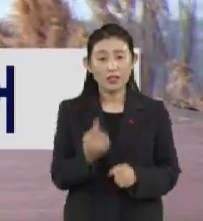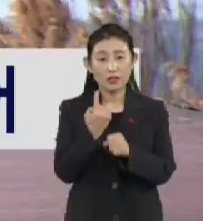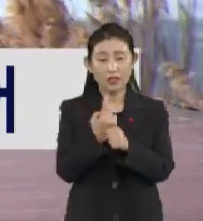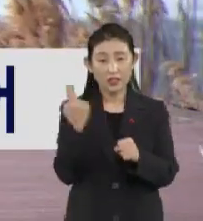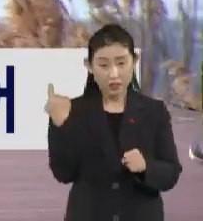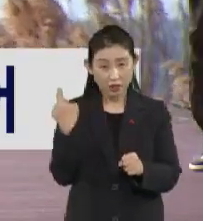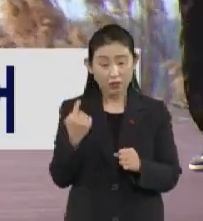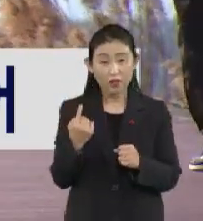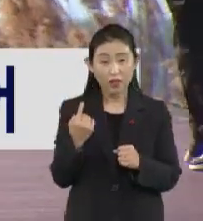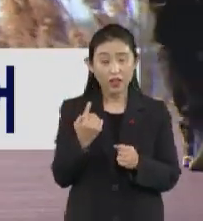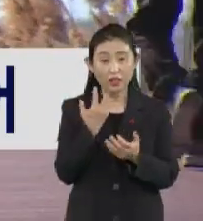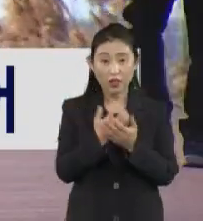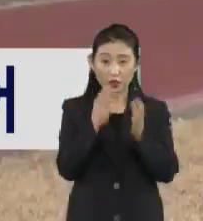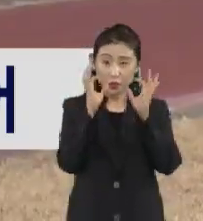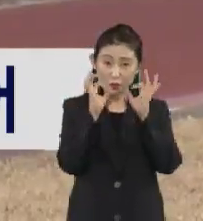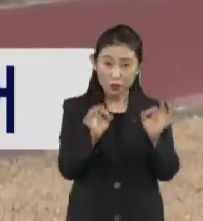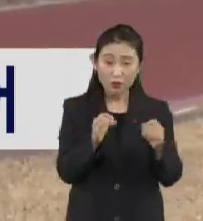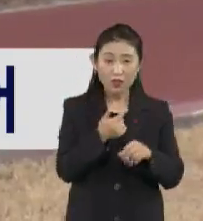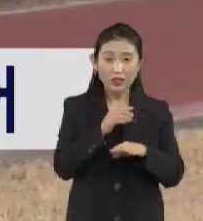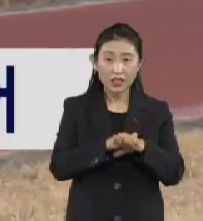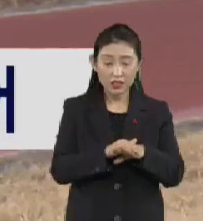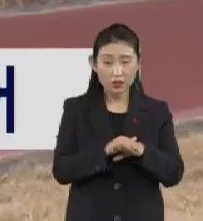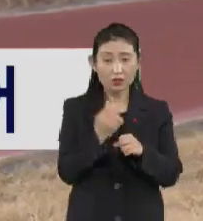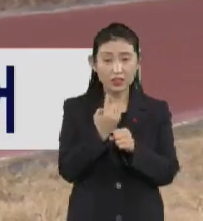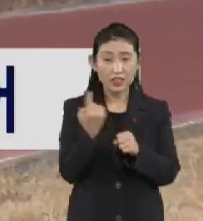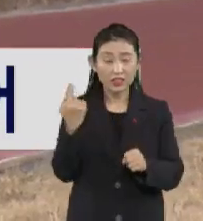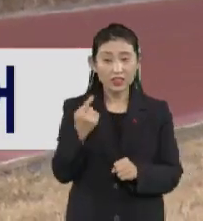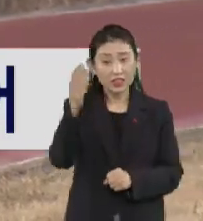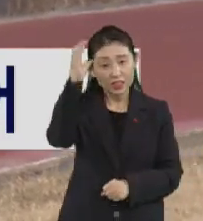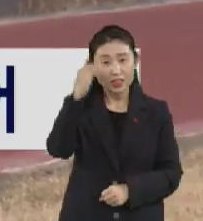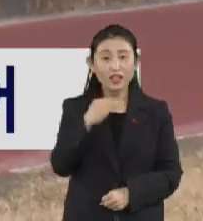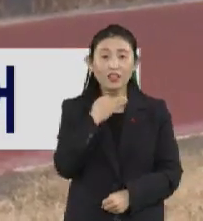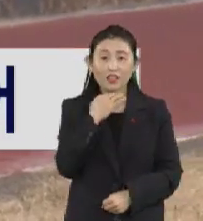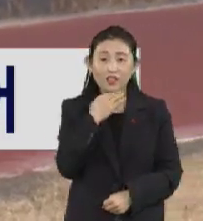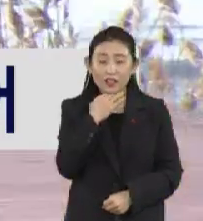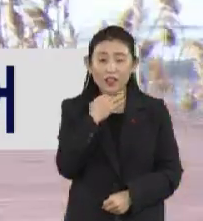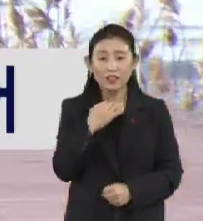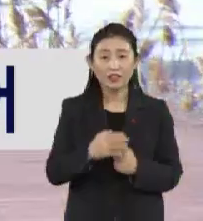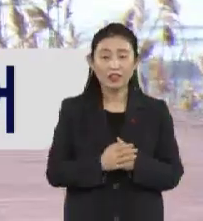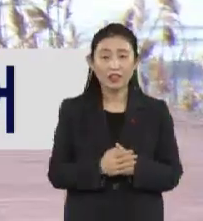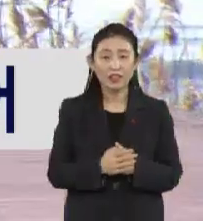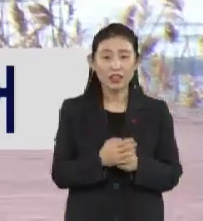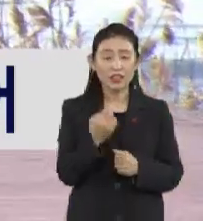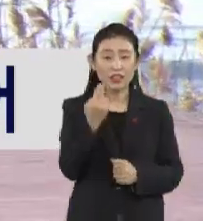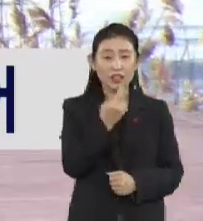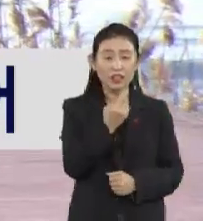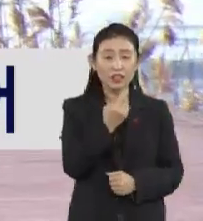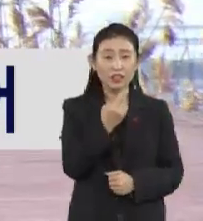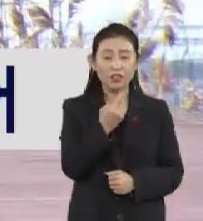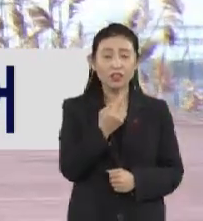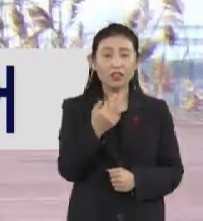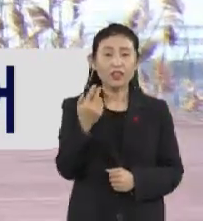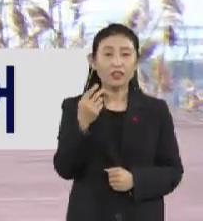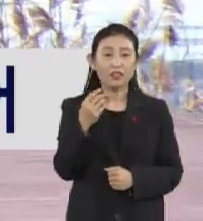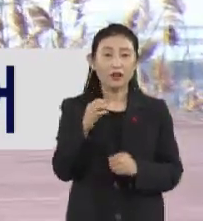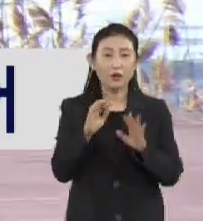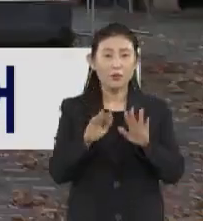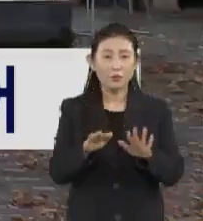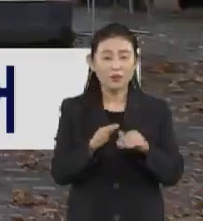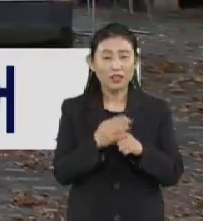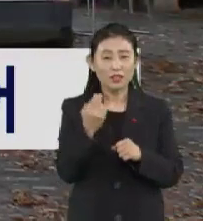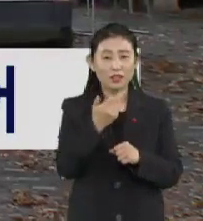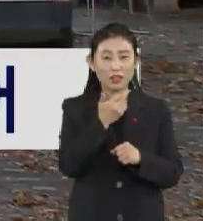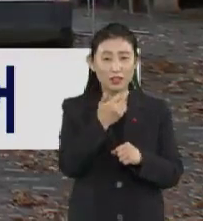2020년 생명표 자료에 따르면 대전의 2020년 기대수명은 2017년 82.9세보다 0.6세